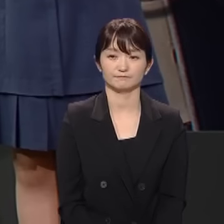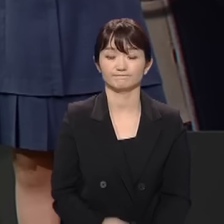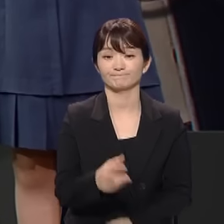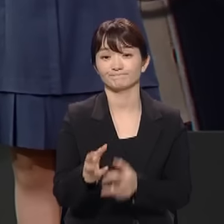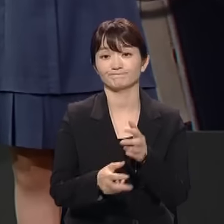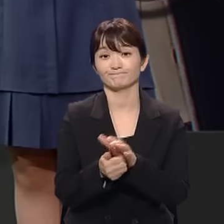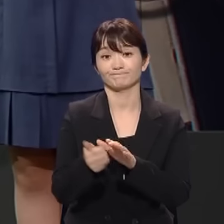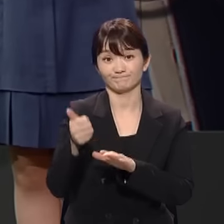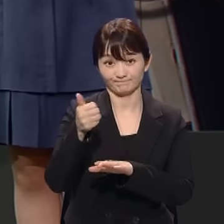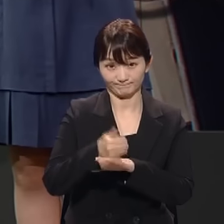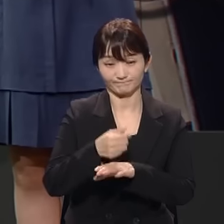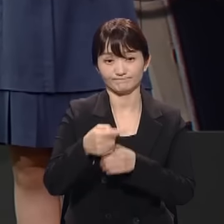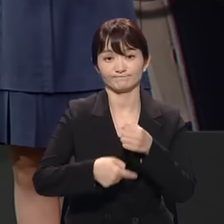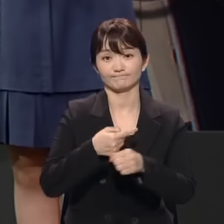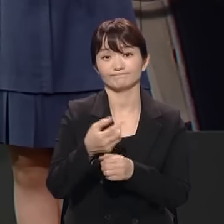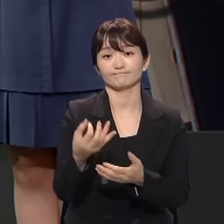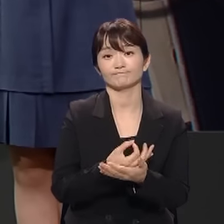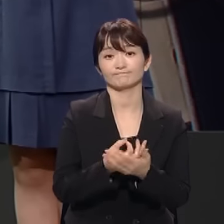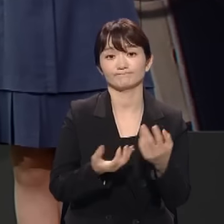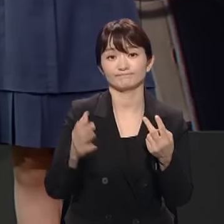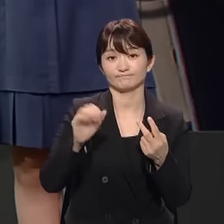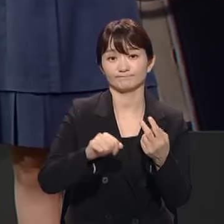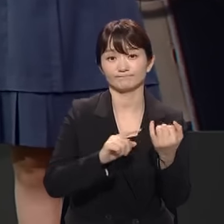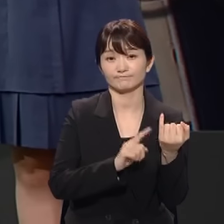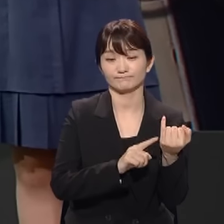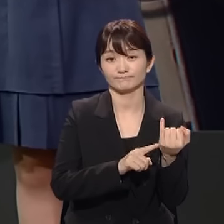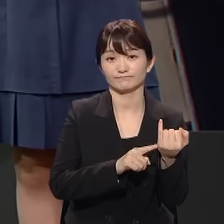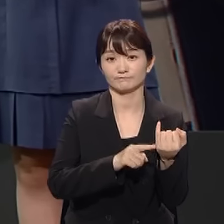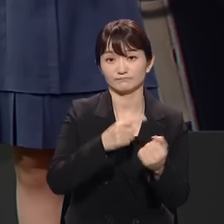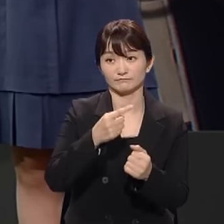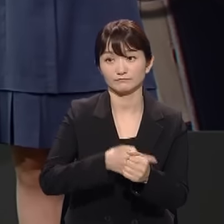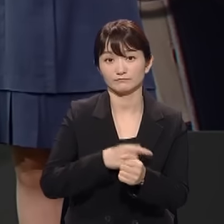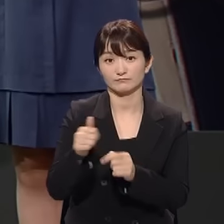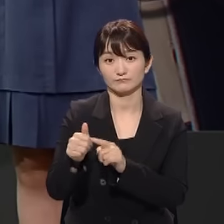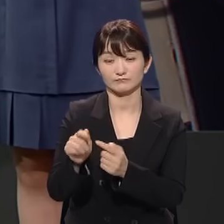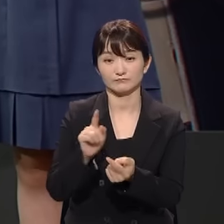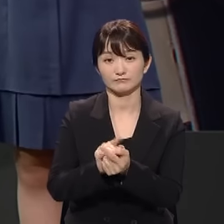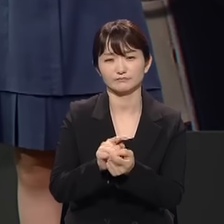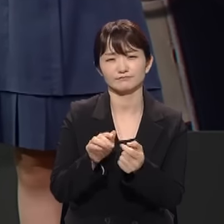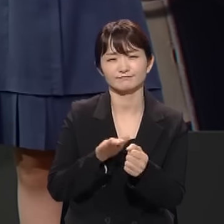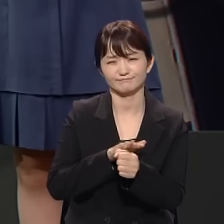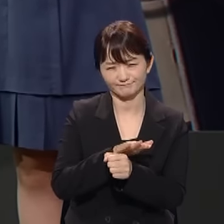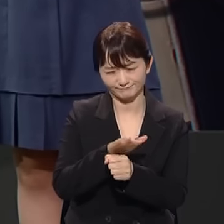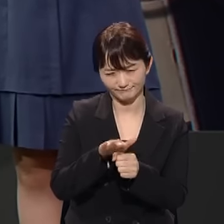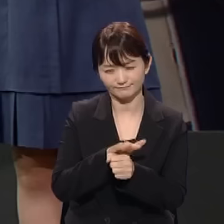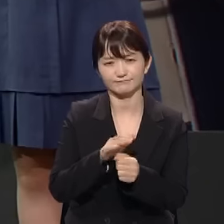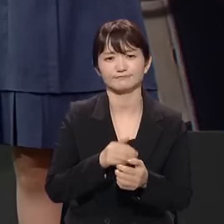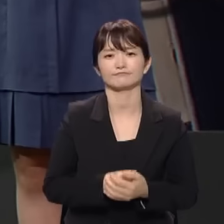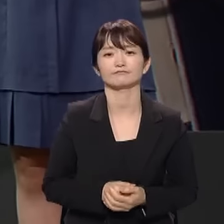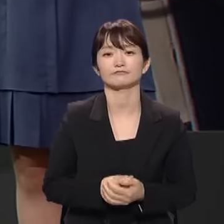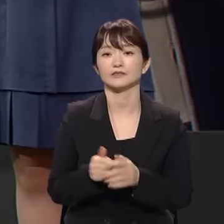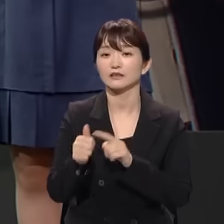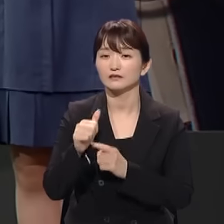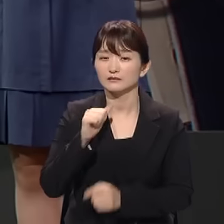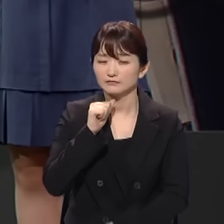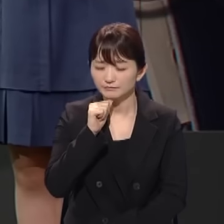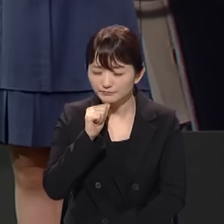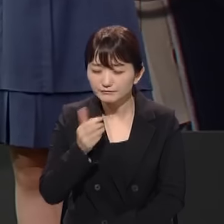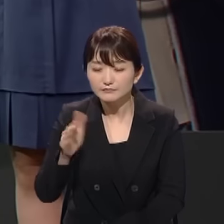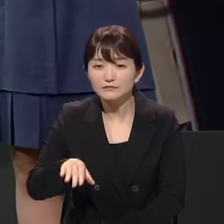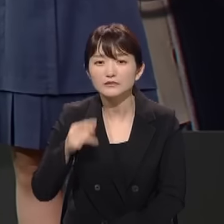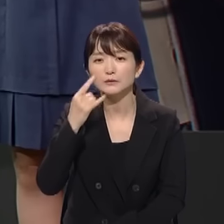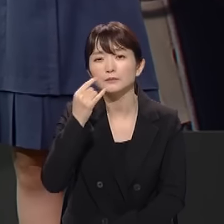사업에 성공하면서 연매출 2억을 버는 여성. 우연히 한 남성을 만나서 사랑에 빠집니다. 남성은